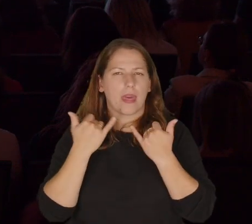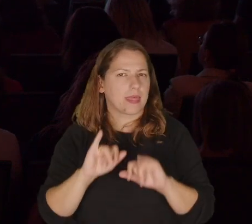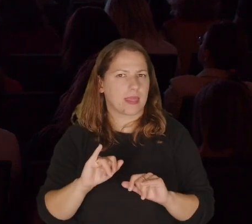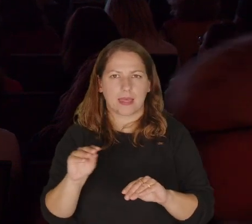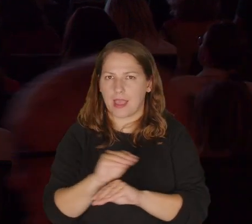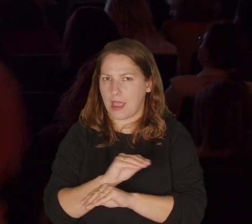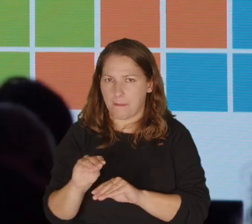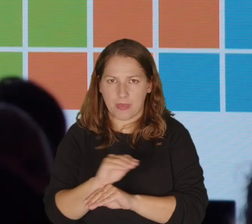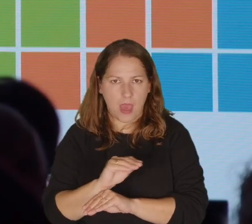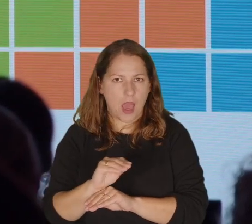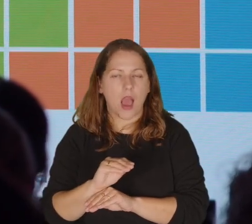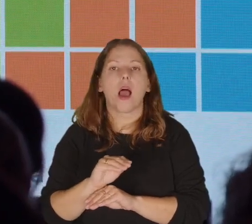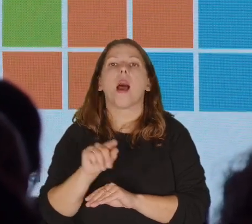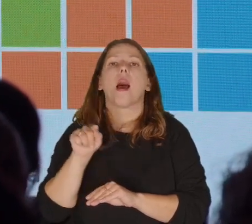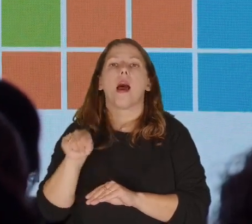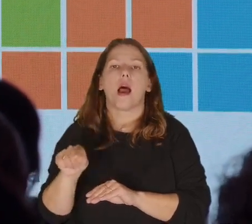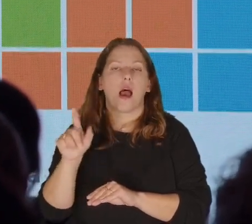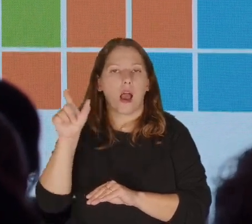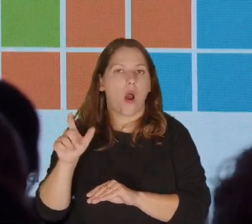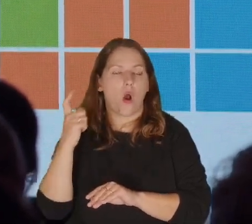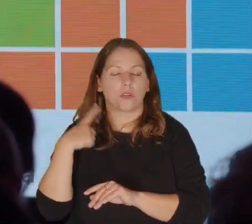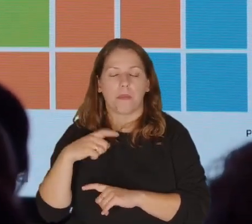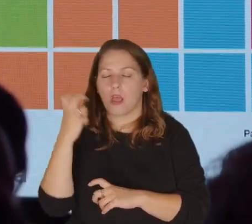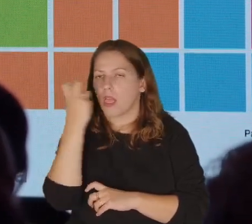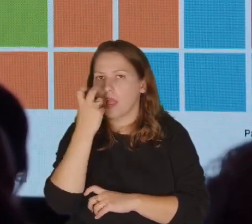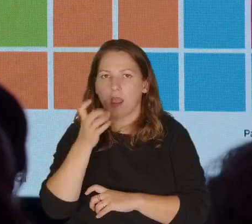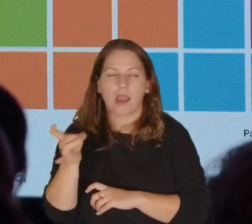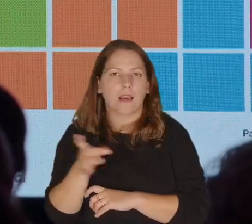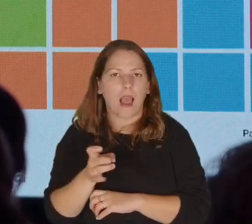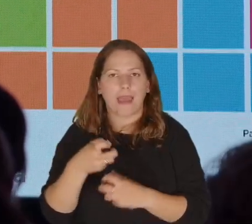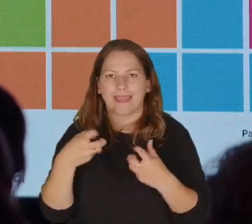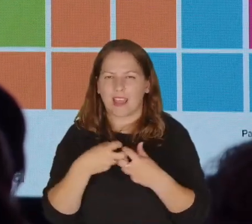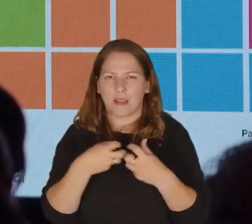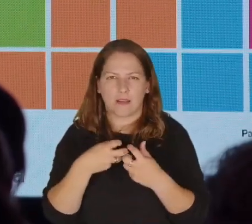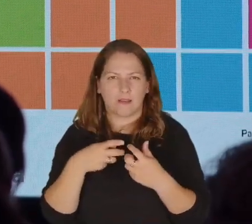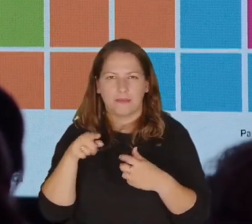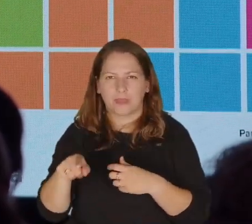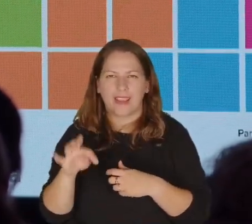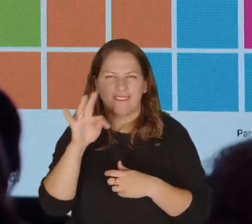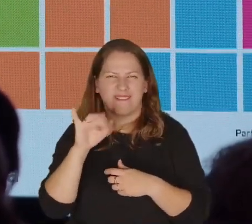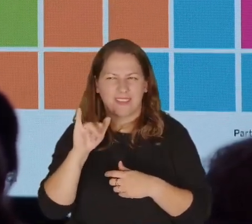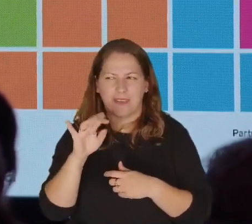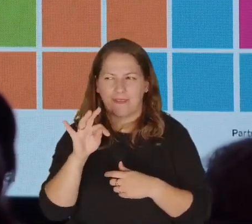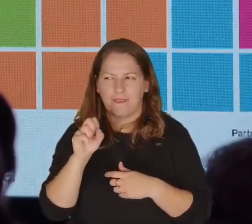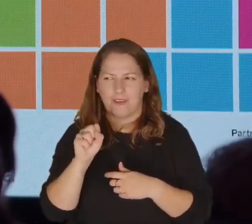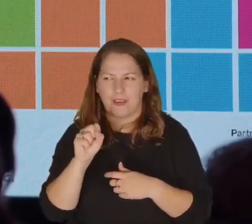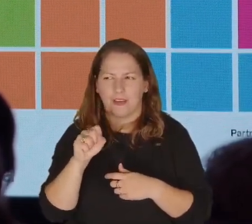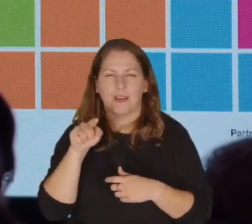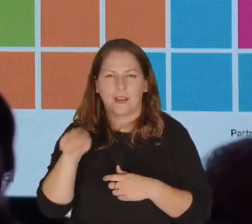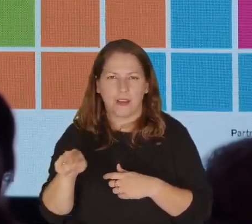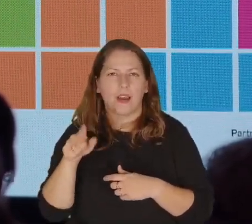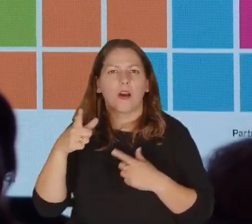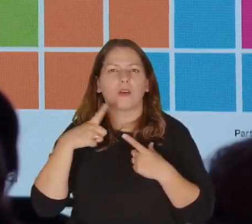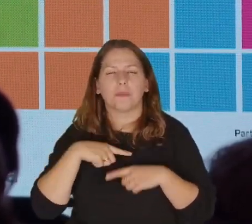inną terapię, w których osoba zafascynowana grą internetową, chyba FIFA, razem z